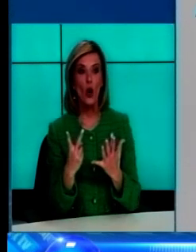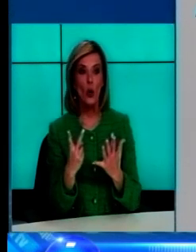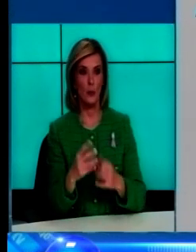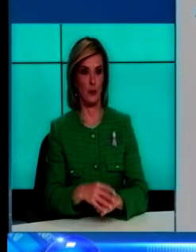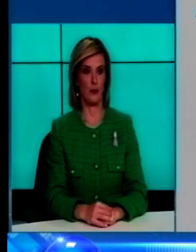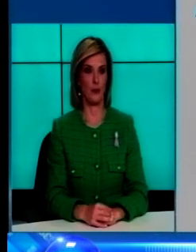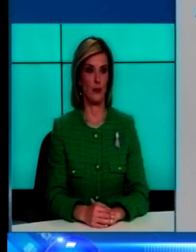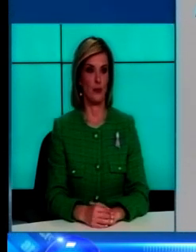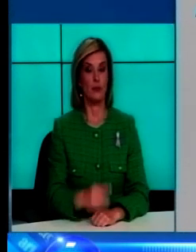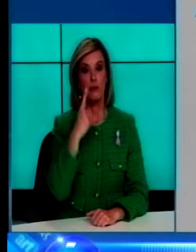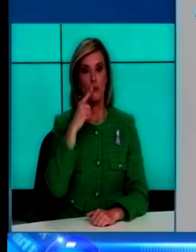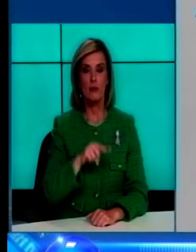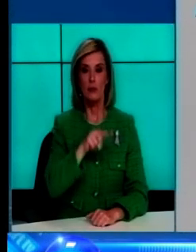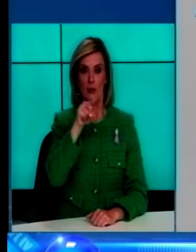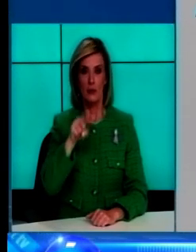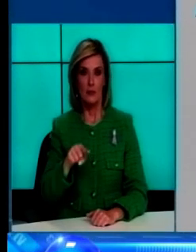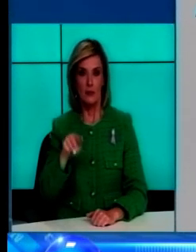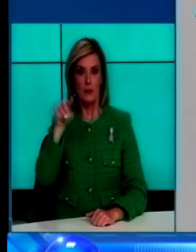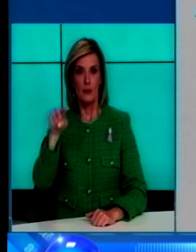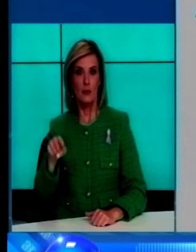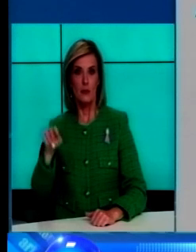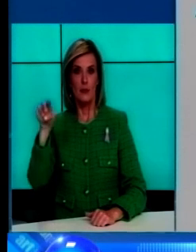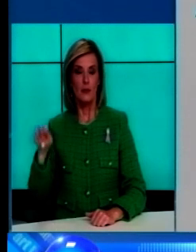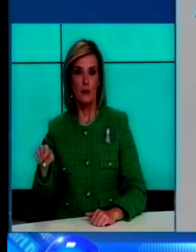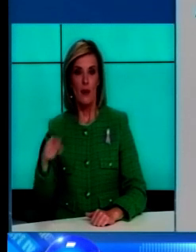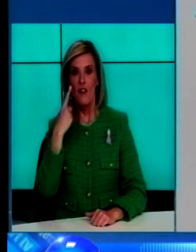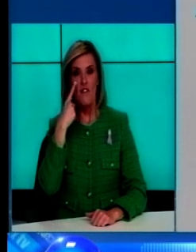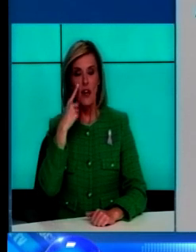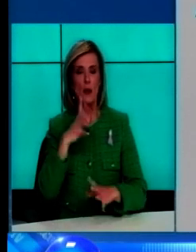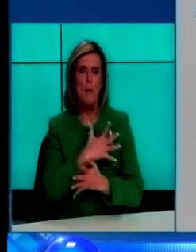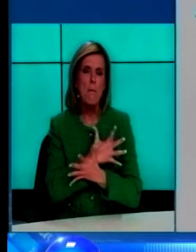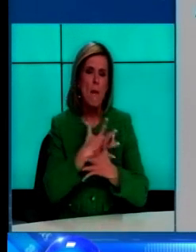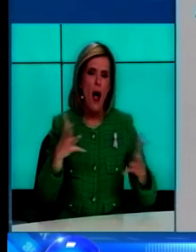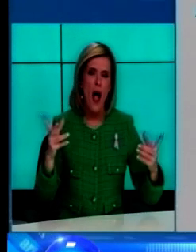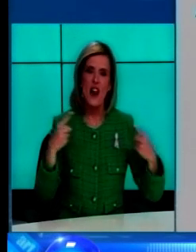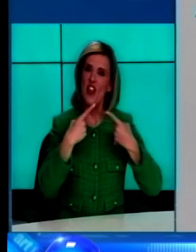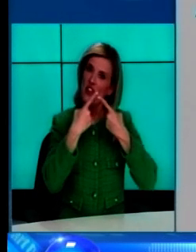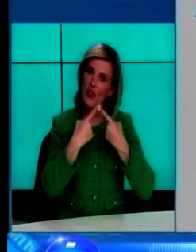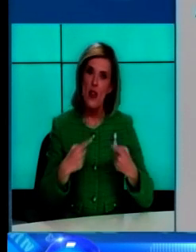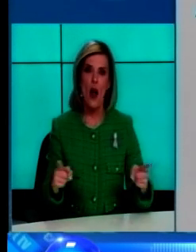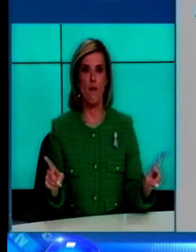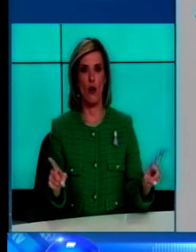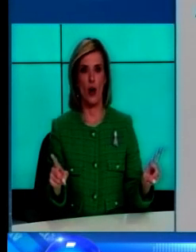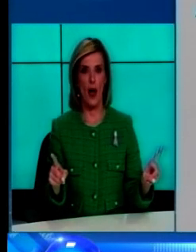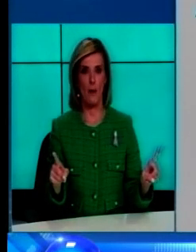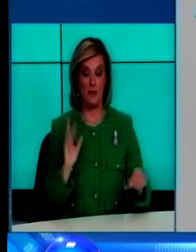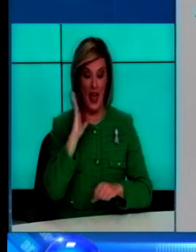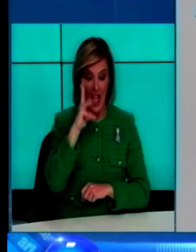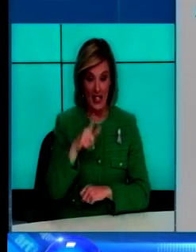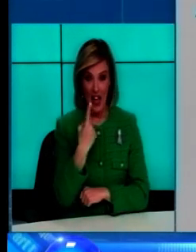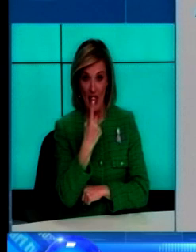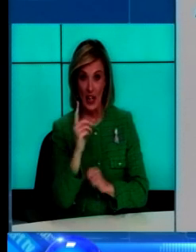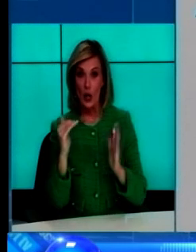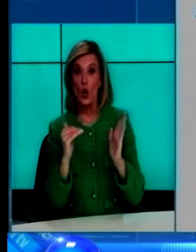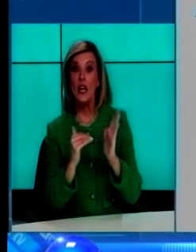περίφημες καμπύλες Kaplan-Meier, που δείχνουν αυτή τη διαφορά, τη μεγάλη διαφορά, στην αθρηστική επίπτωση ανά 100.000 πληθυσμού της